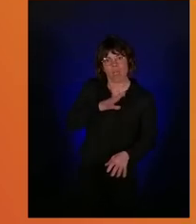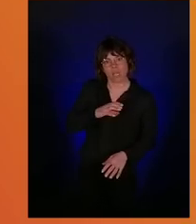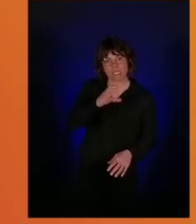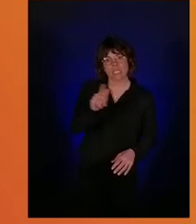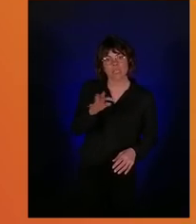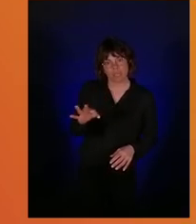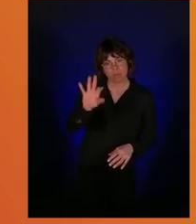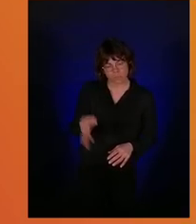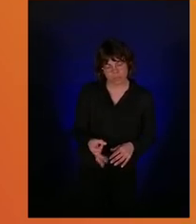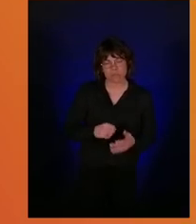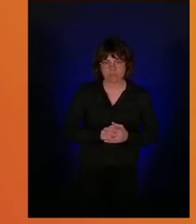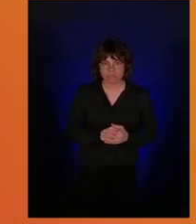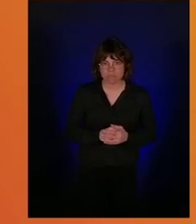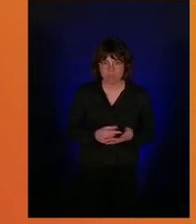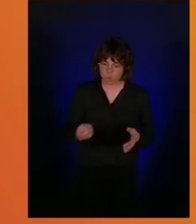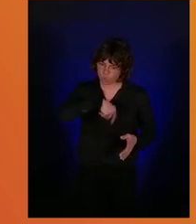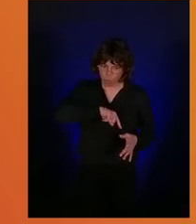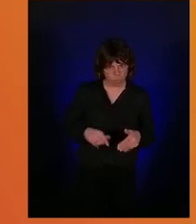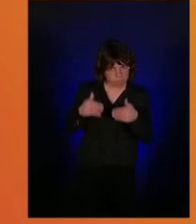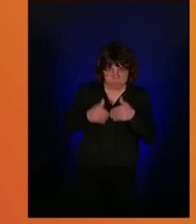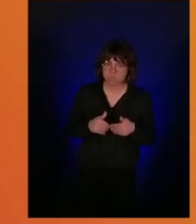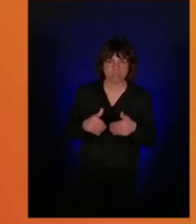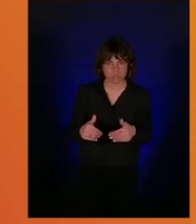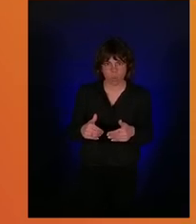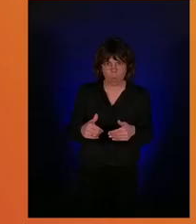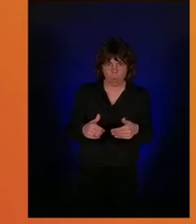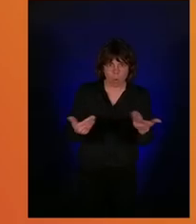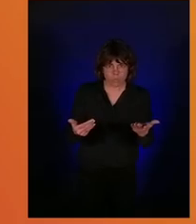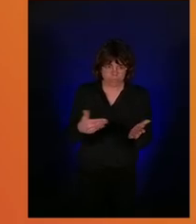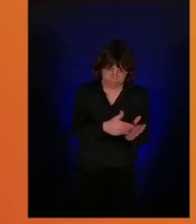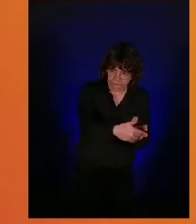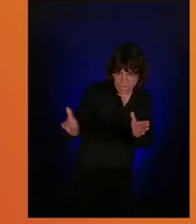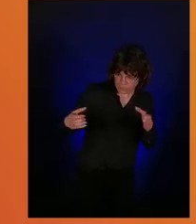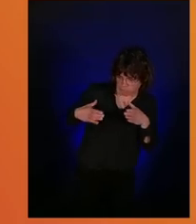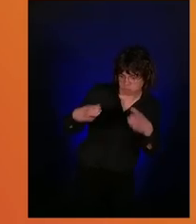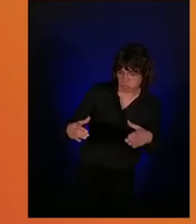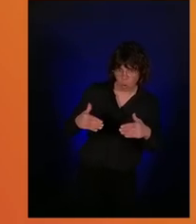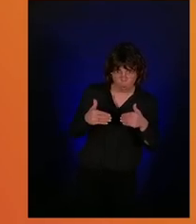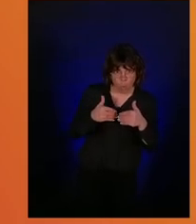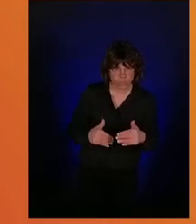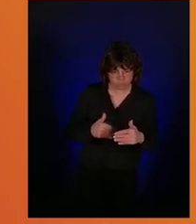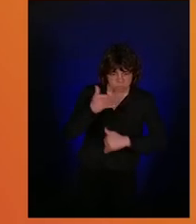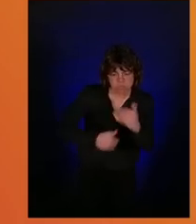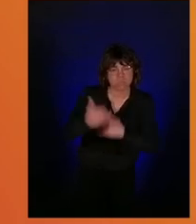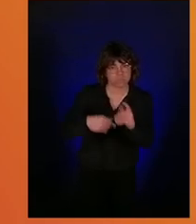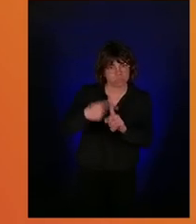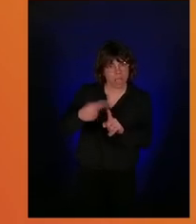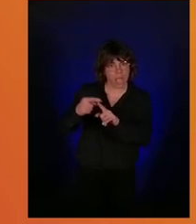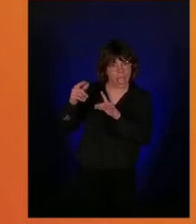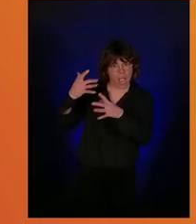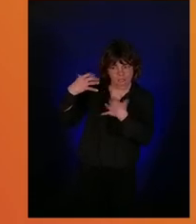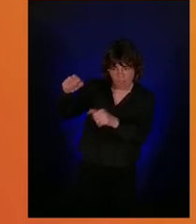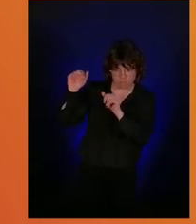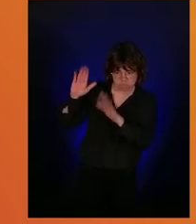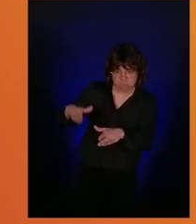CGT. Et oui, nous allons poursuivre, élargir, construire encore plus largement les grèves et les grèves